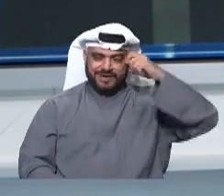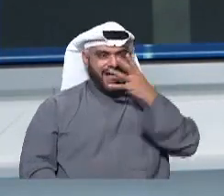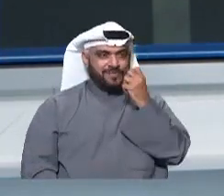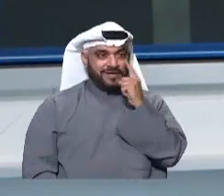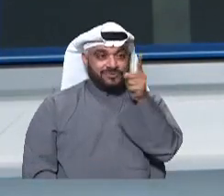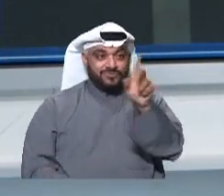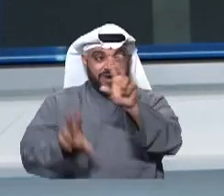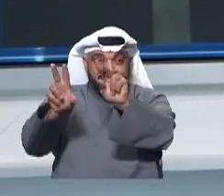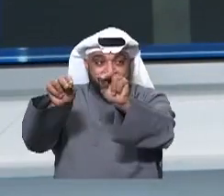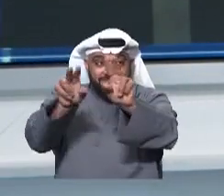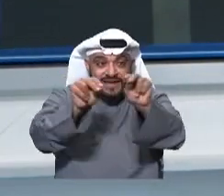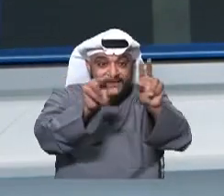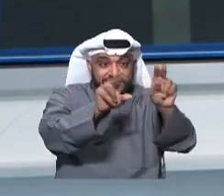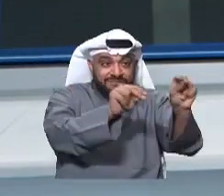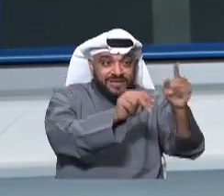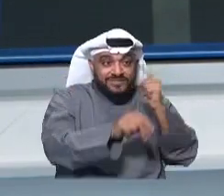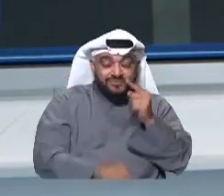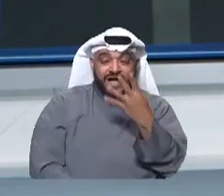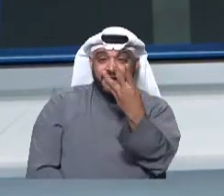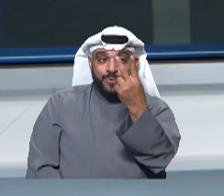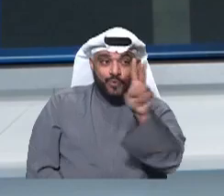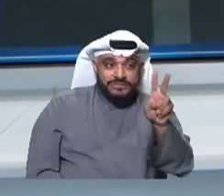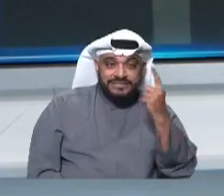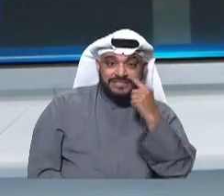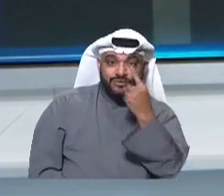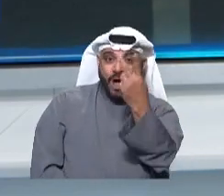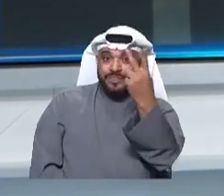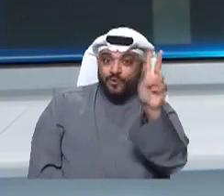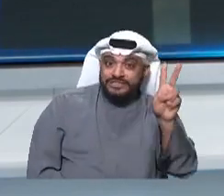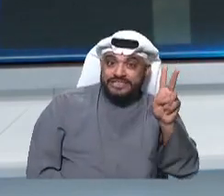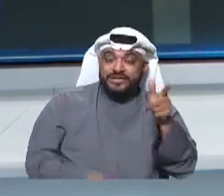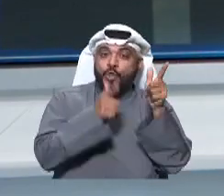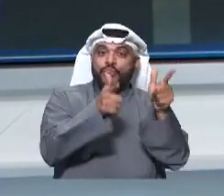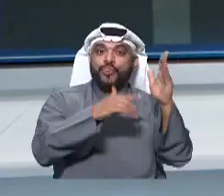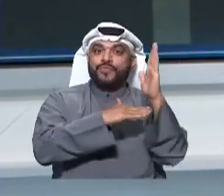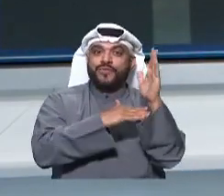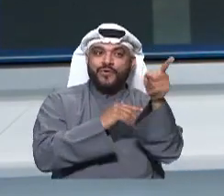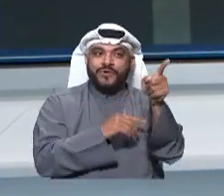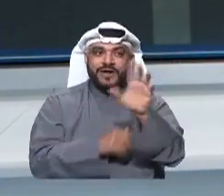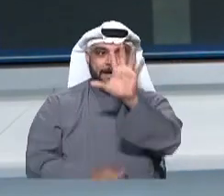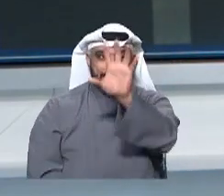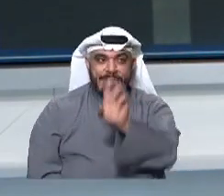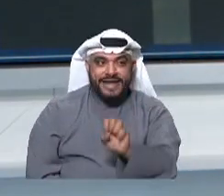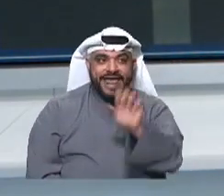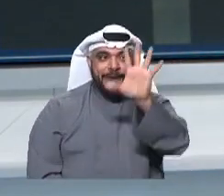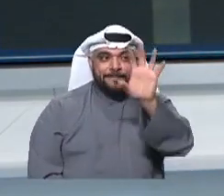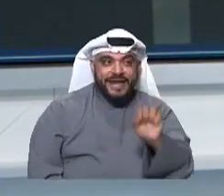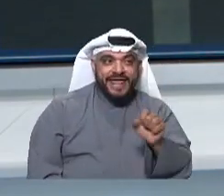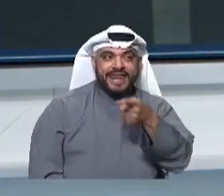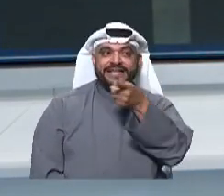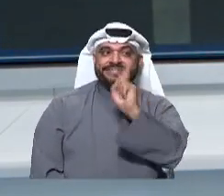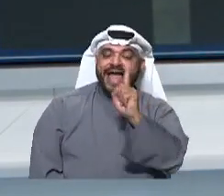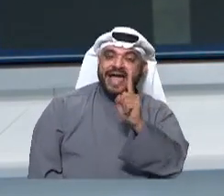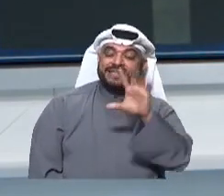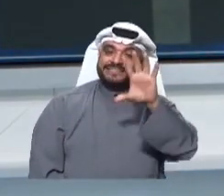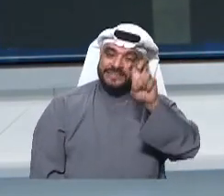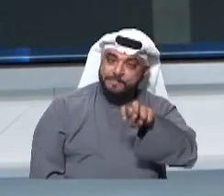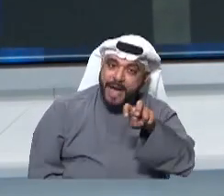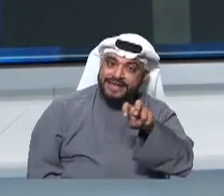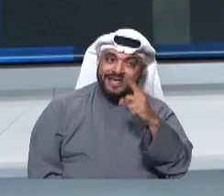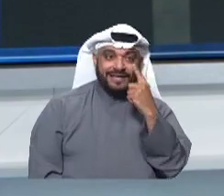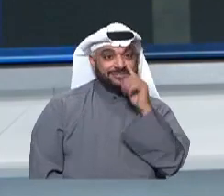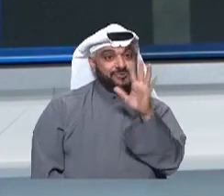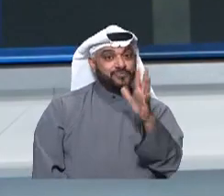42 كيلومتر في الساعة، مع فرصة لتشكل الضباب الخفيف على بعض المناطق. لاحظ أعزائي المشاهدين درجات الحرارة العظمى قد تصل